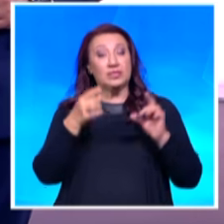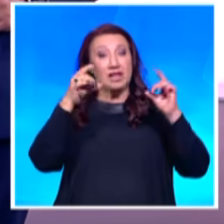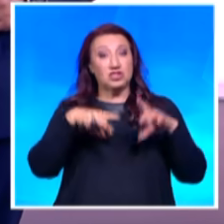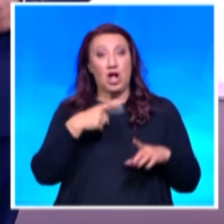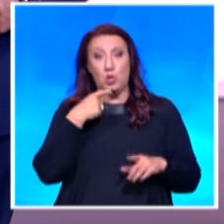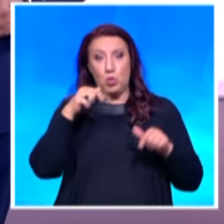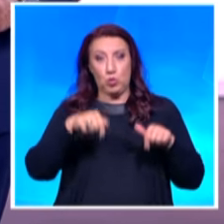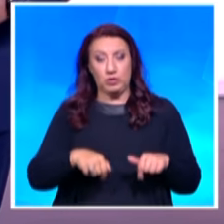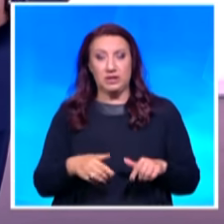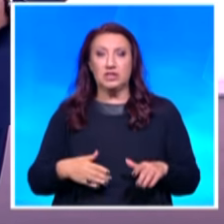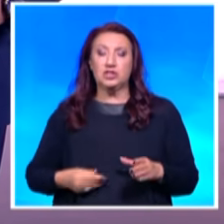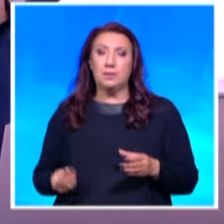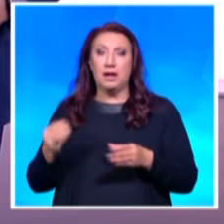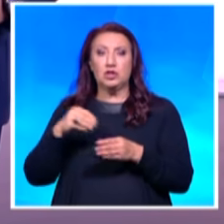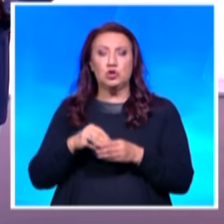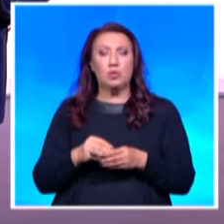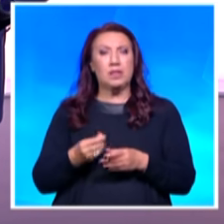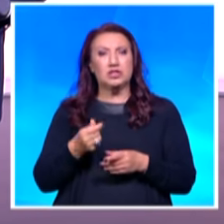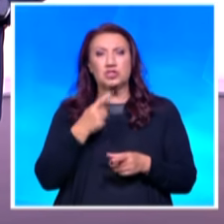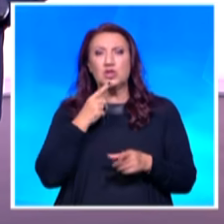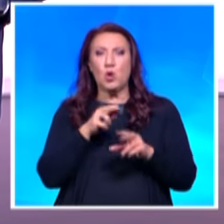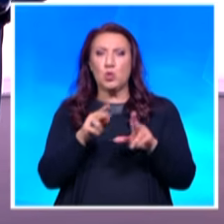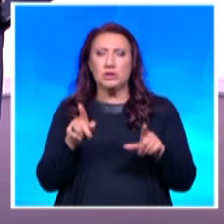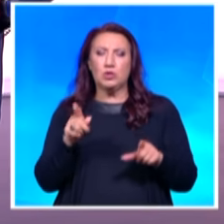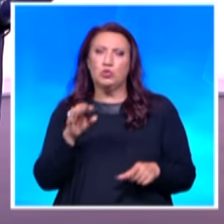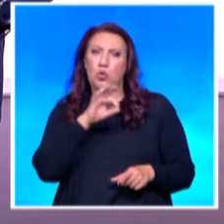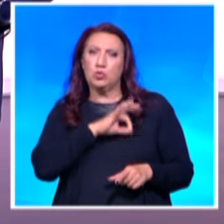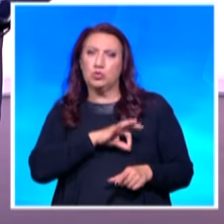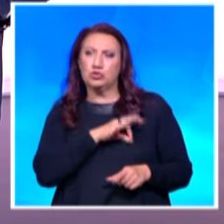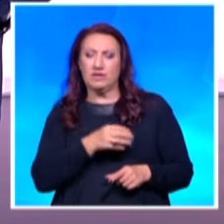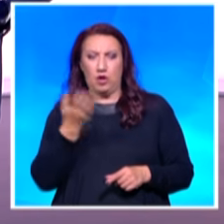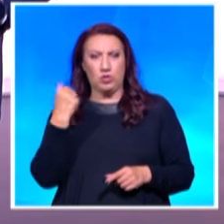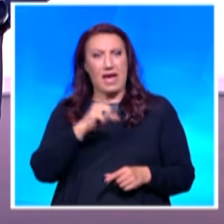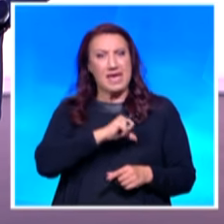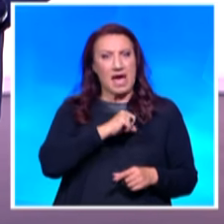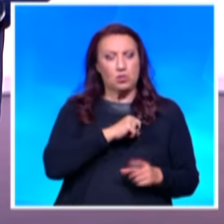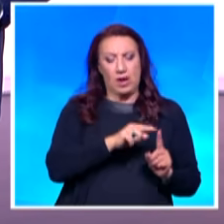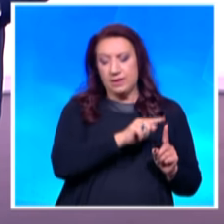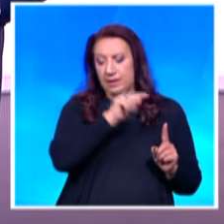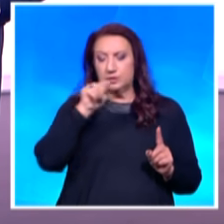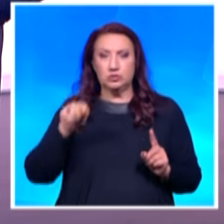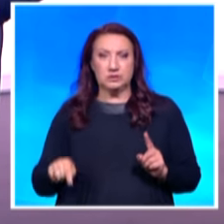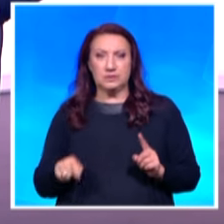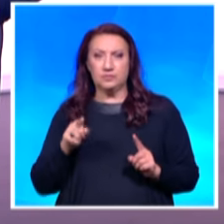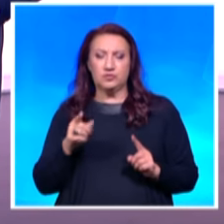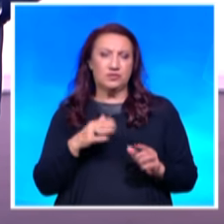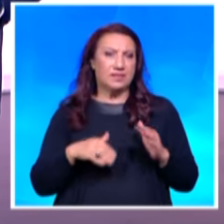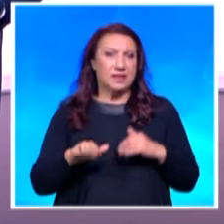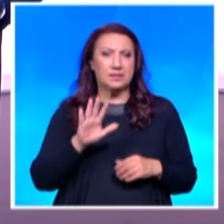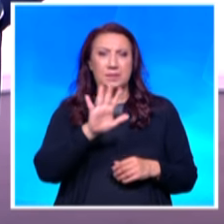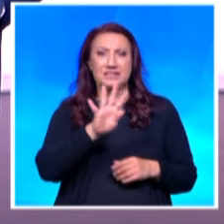има и доплащания за родителите, които са получавали обезщетения от януари насам. Това засяга над 54 000